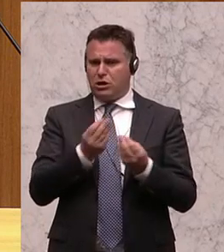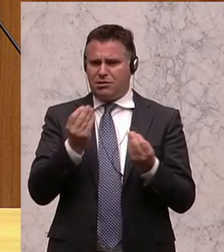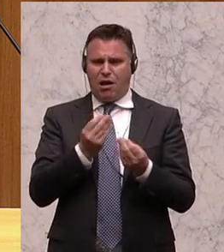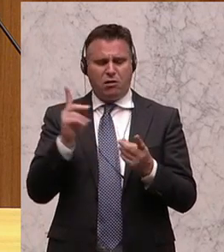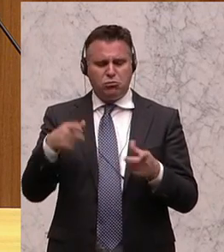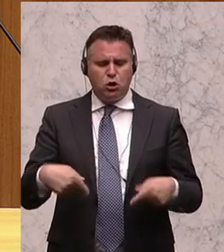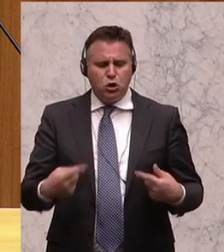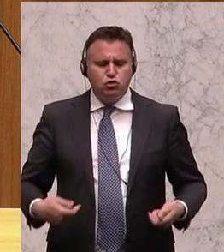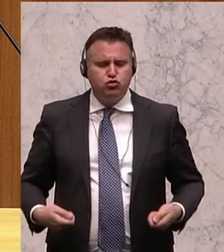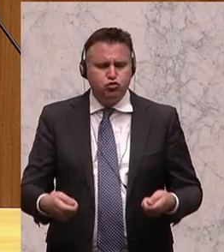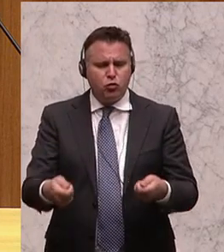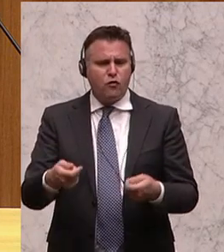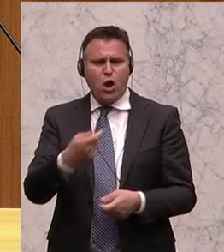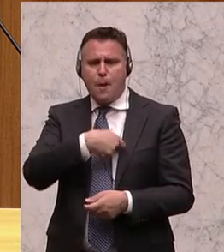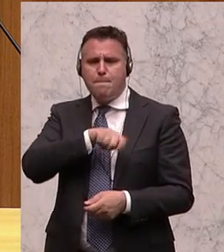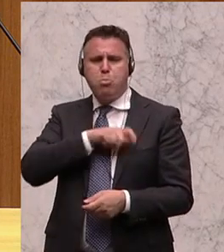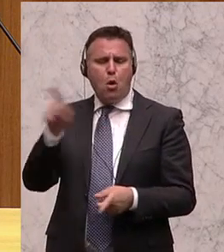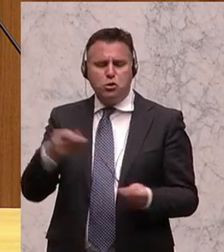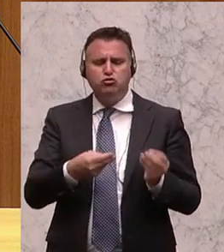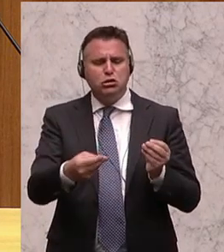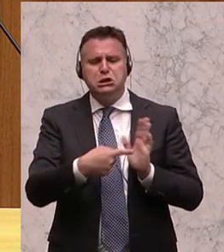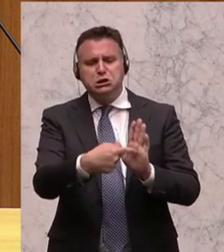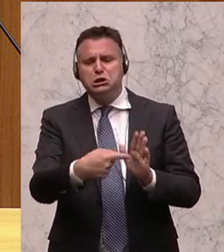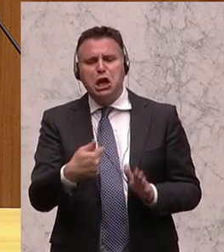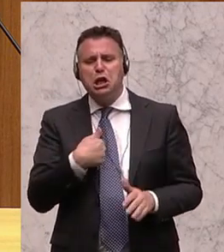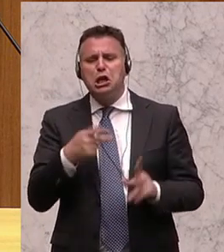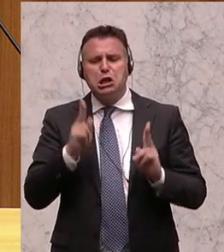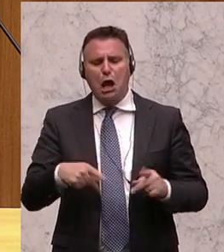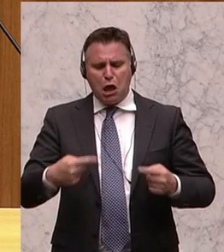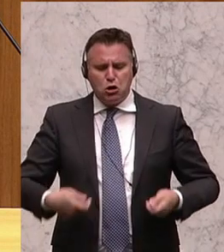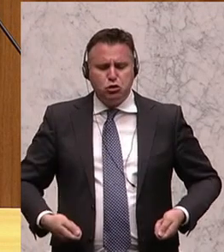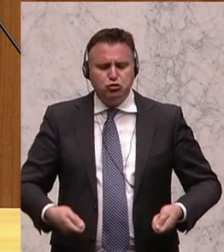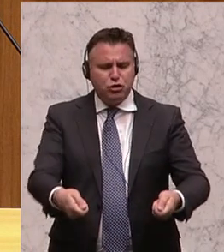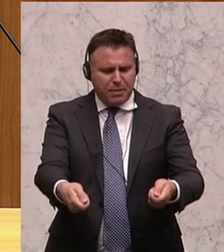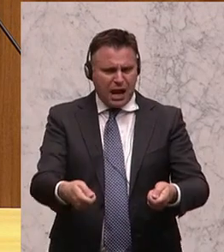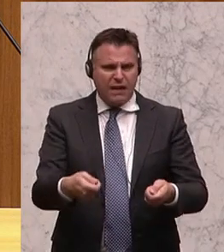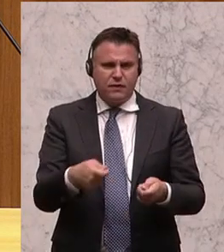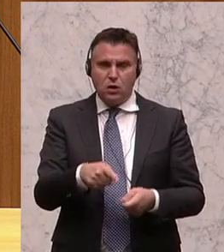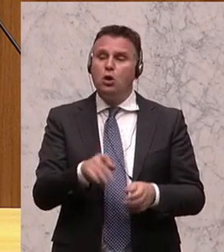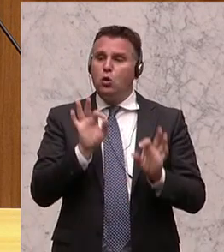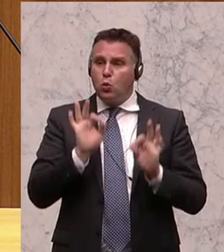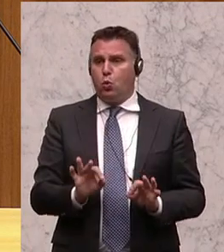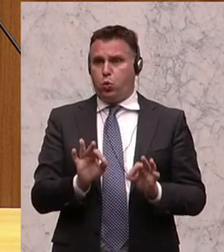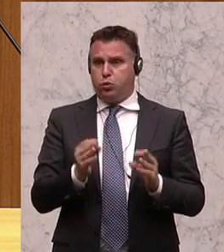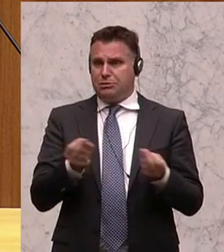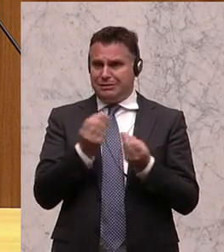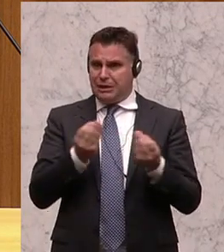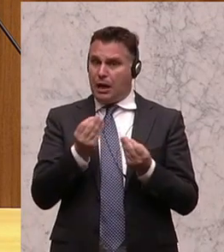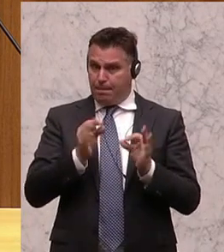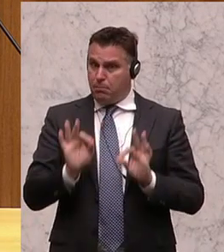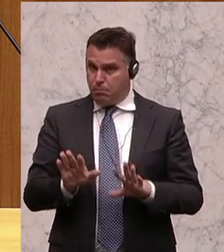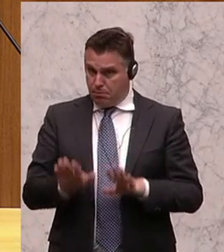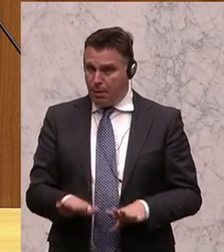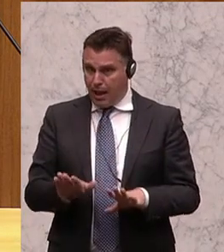Schubkarrenfahrer polnischer den Gewerbeschein zeigen kann für Schubkarrenfahrerei, dass wir die guten Dinge erhalten und schauen, was möglich ist im